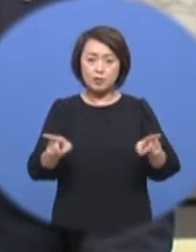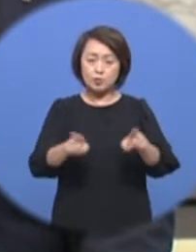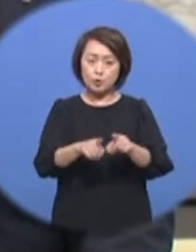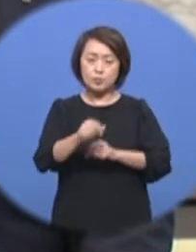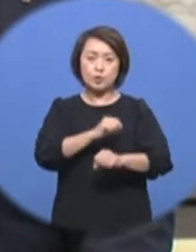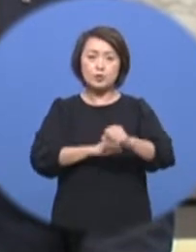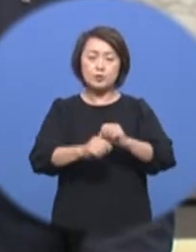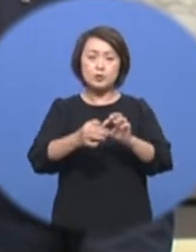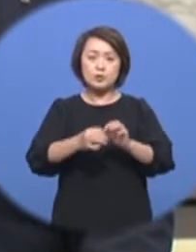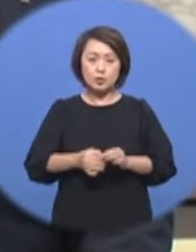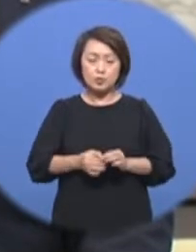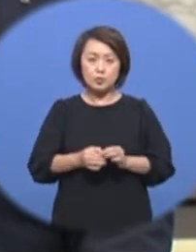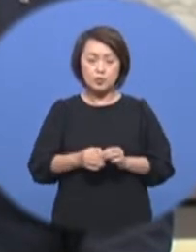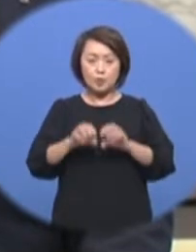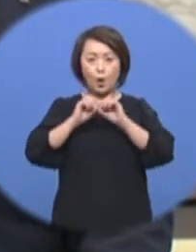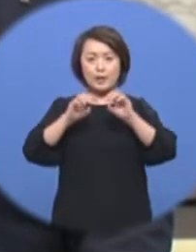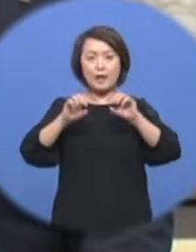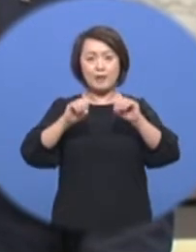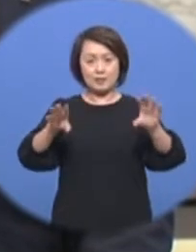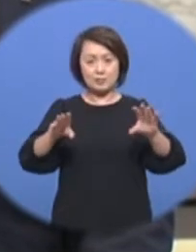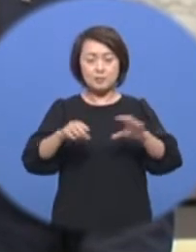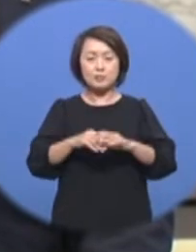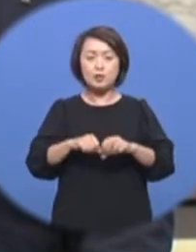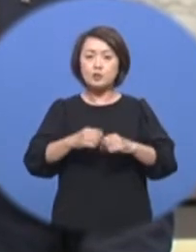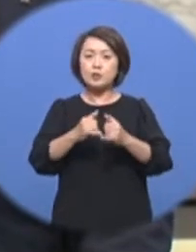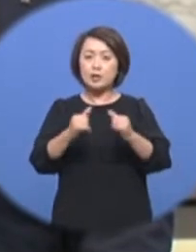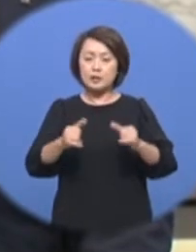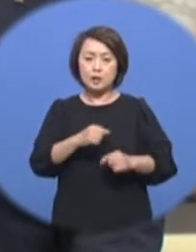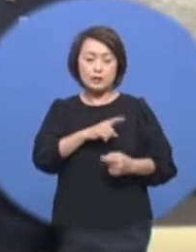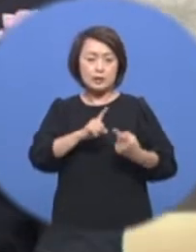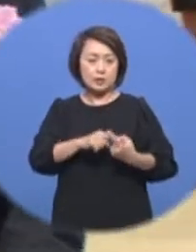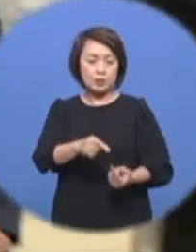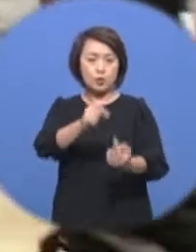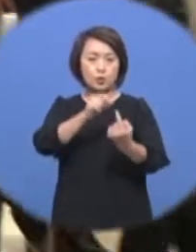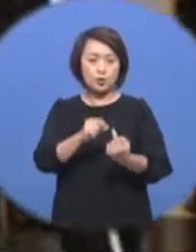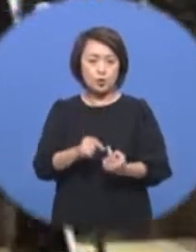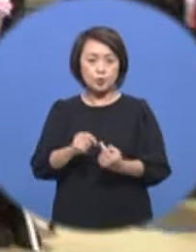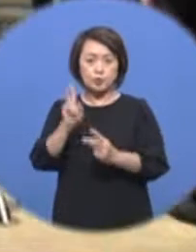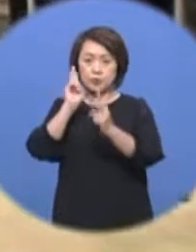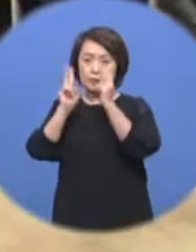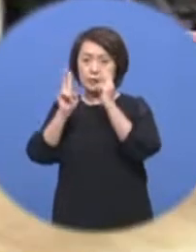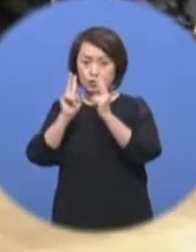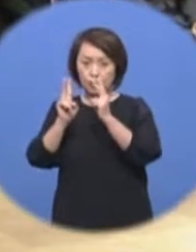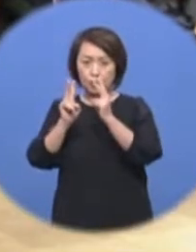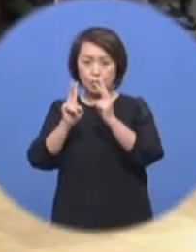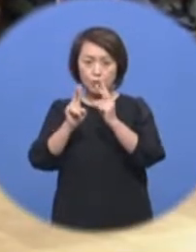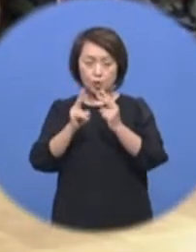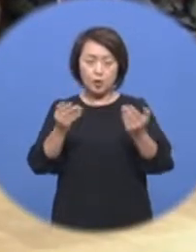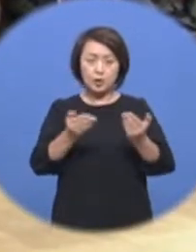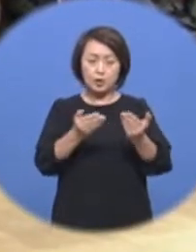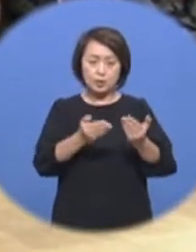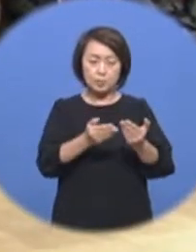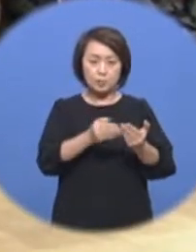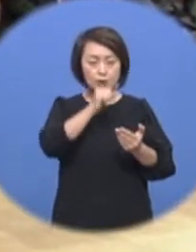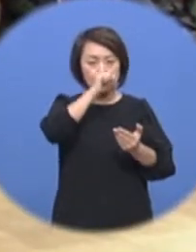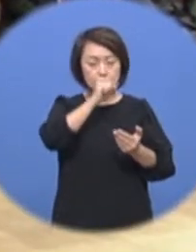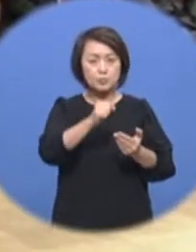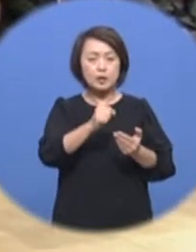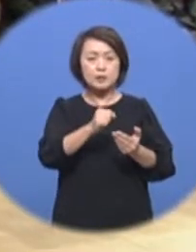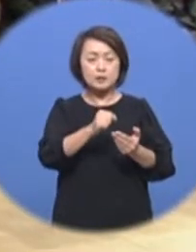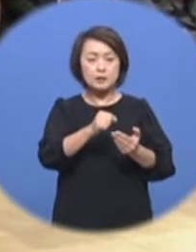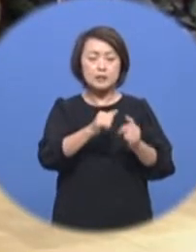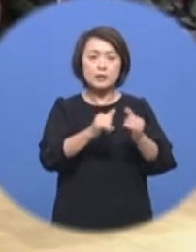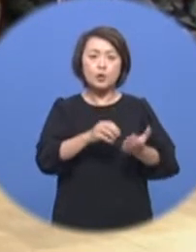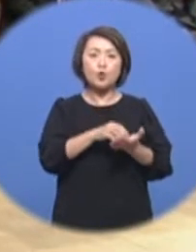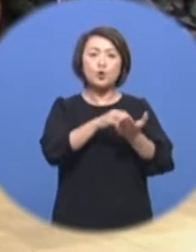による街頭啓発、障害者を積極的に雇用する事業所や勤務が良好な方を表彰